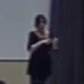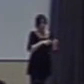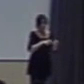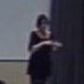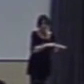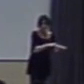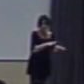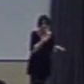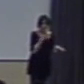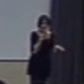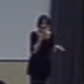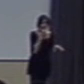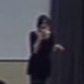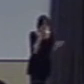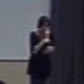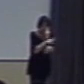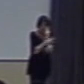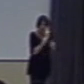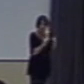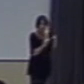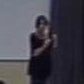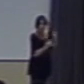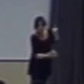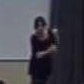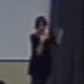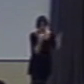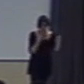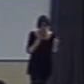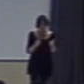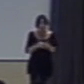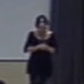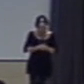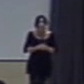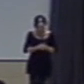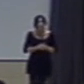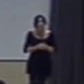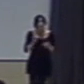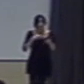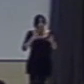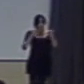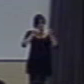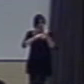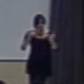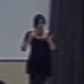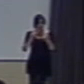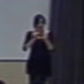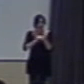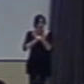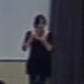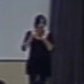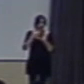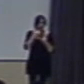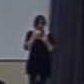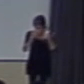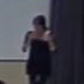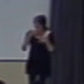pot ser que trobin a faltar aquesta reflexió a la qual la tecnologia a vegades frena el pas.